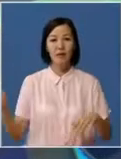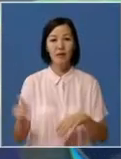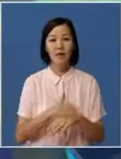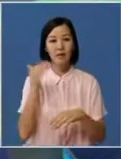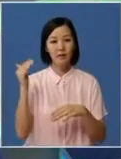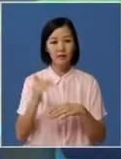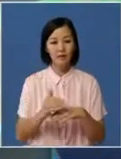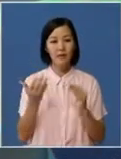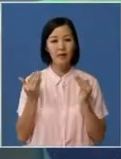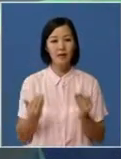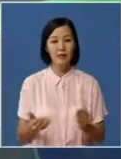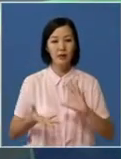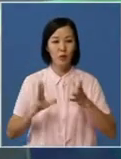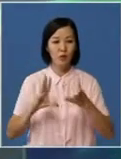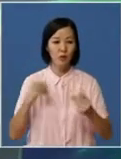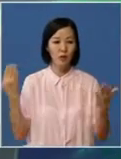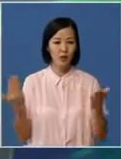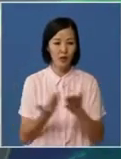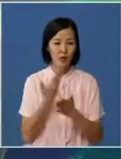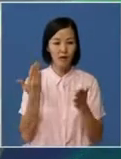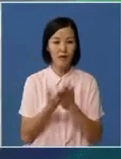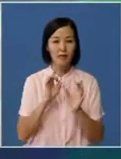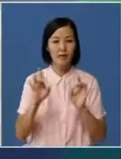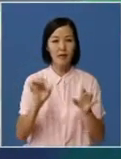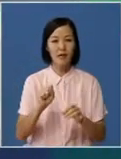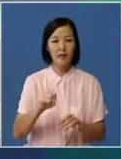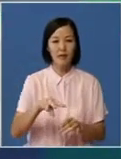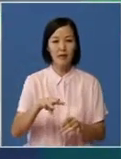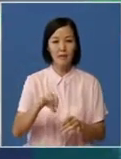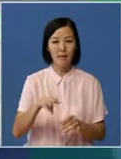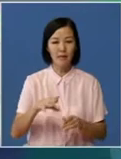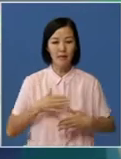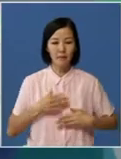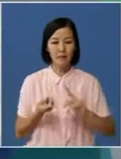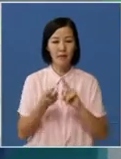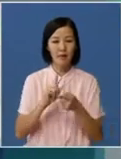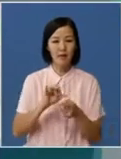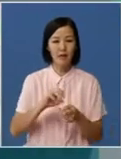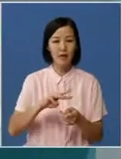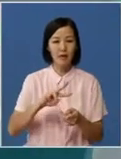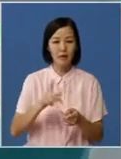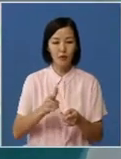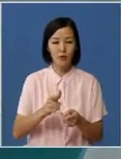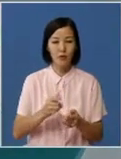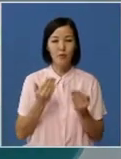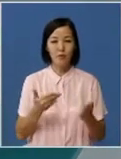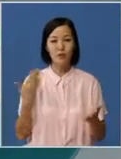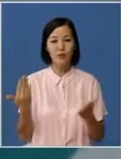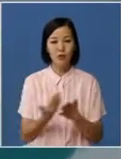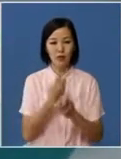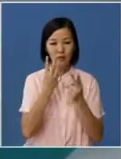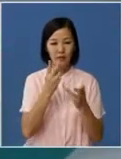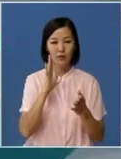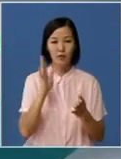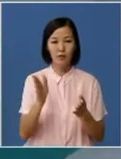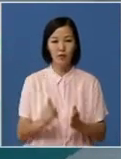Ассаламу алейкум, қадірменді көрермен. Жетісу арнасының тікелей эфирінде жаңалықтар, студия тігінінде Алмат Хамид. Турда аудармашы Айгүл Стамбек қызы. Бүгінгі